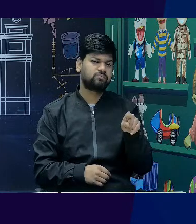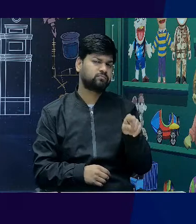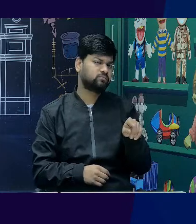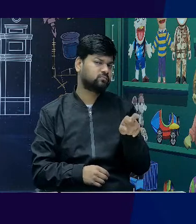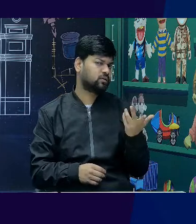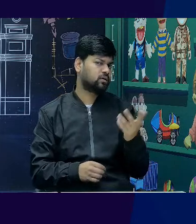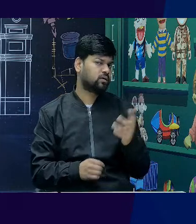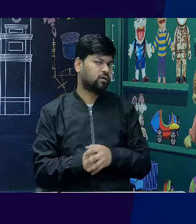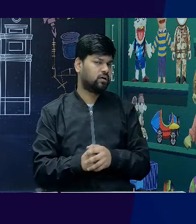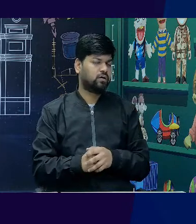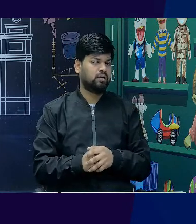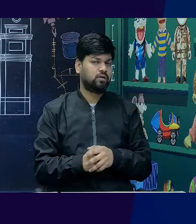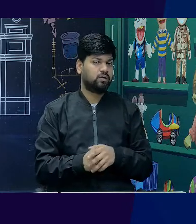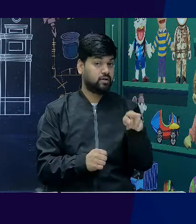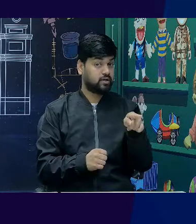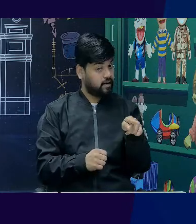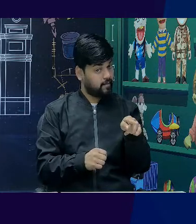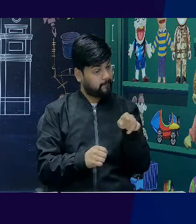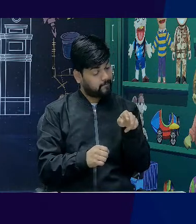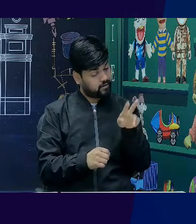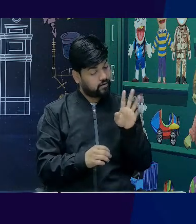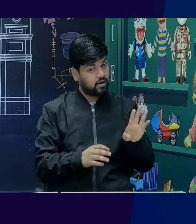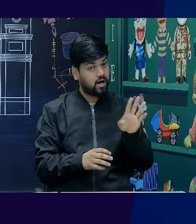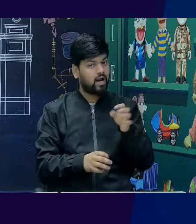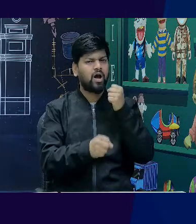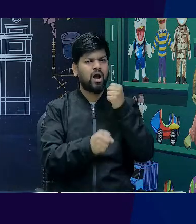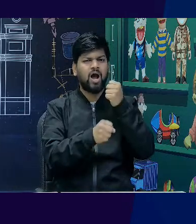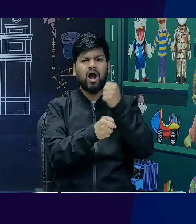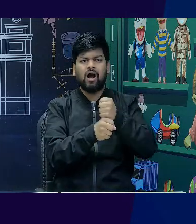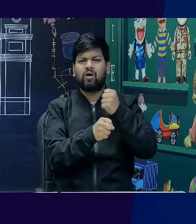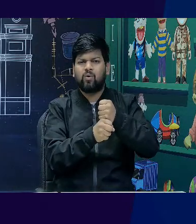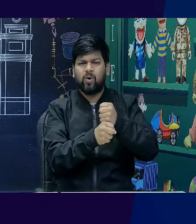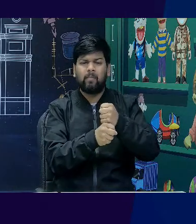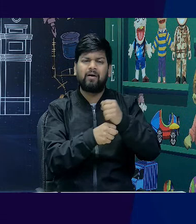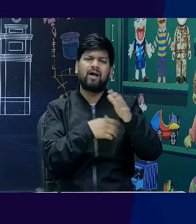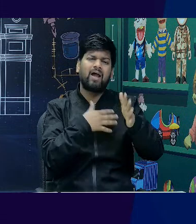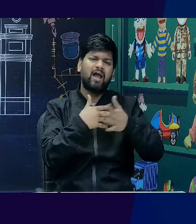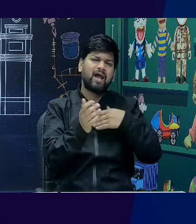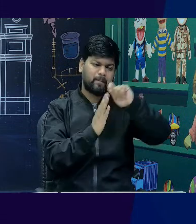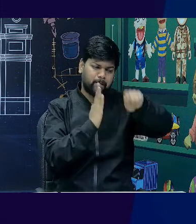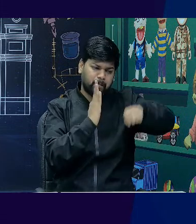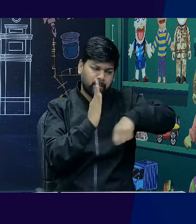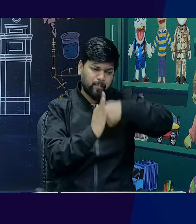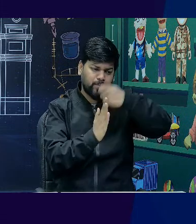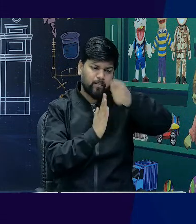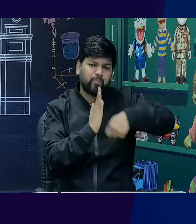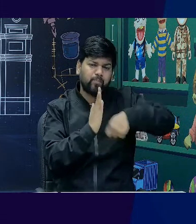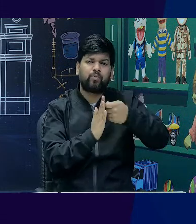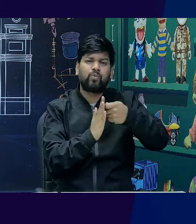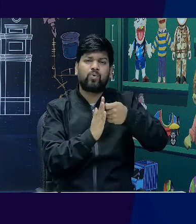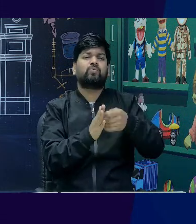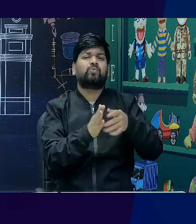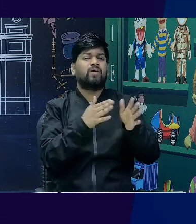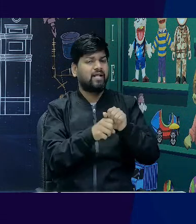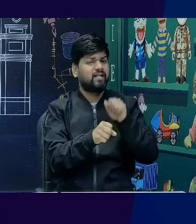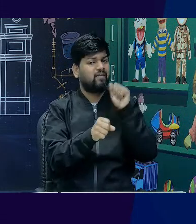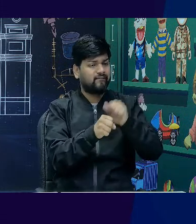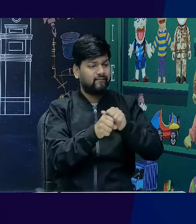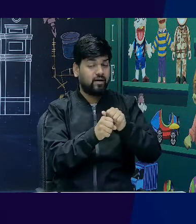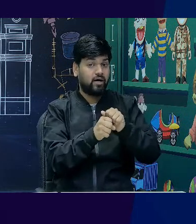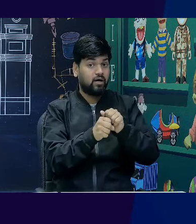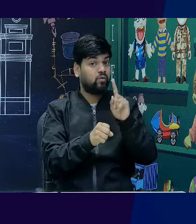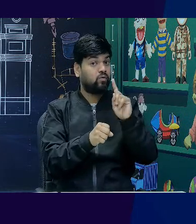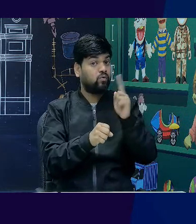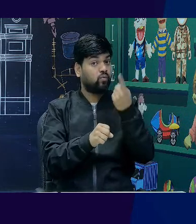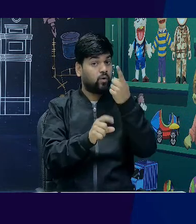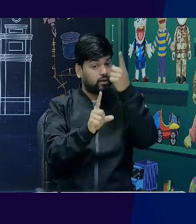estimates of government's expected receipts and expenditure during a financial year. So पूरे साल में गवर्नमेंट